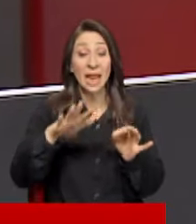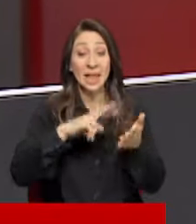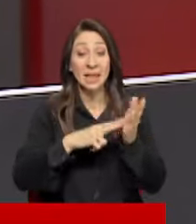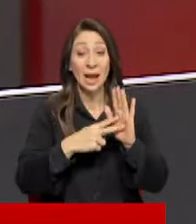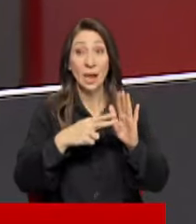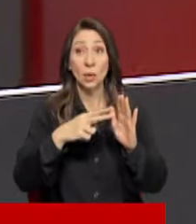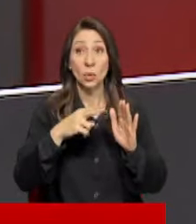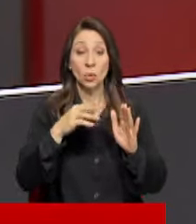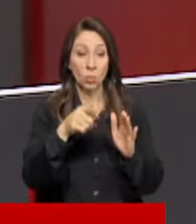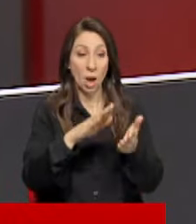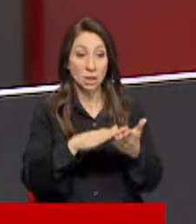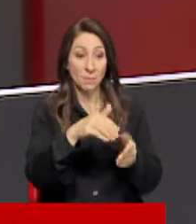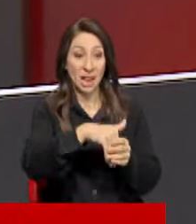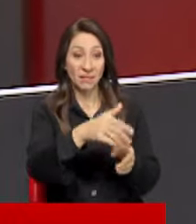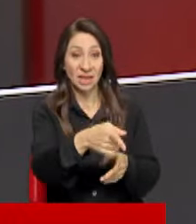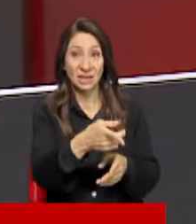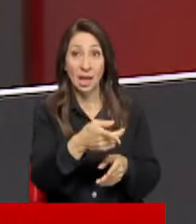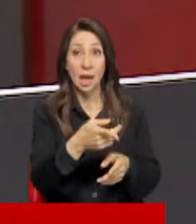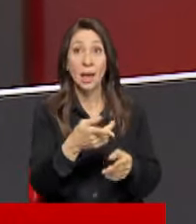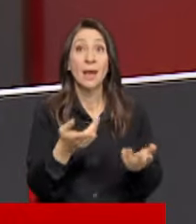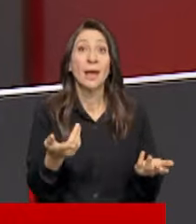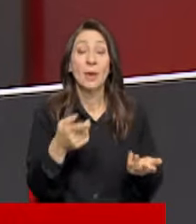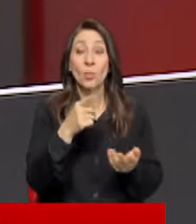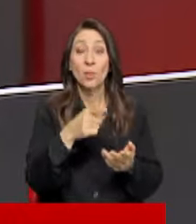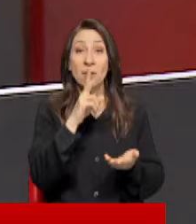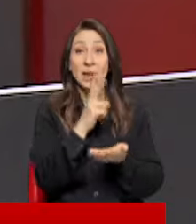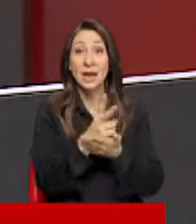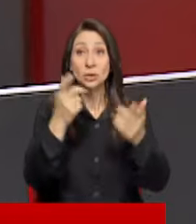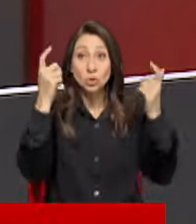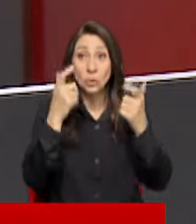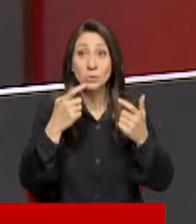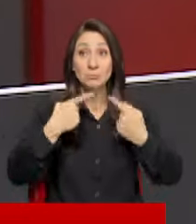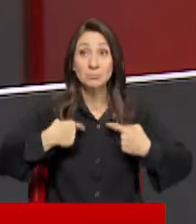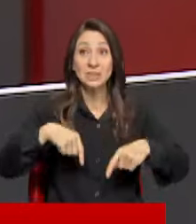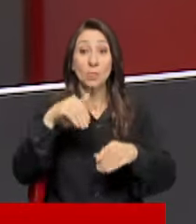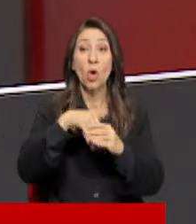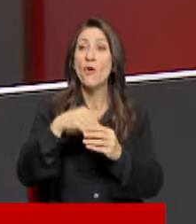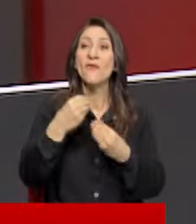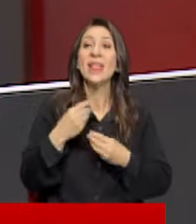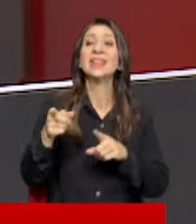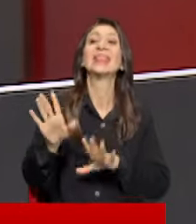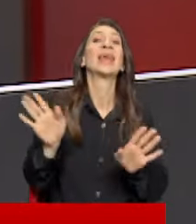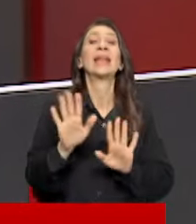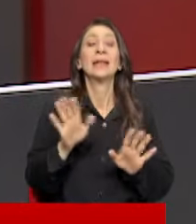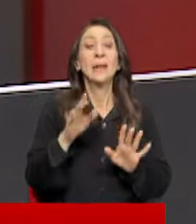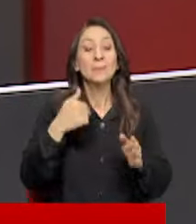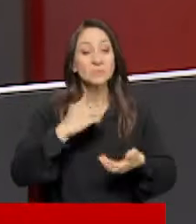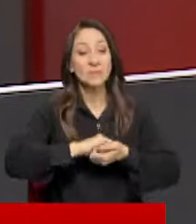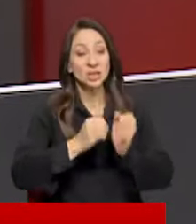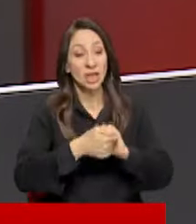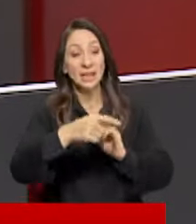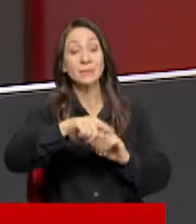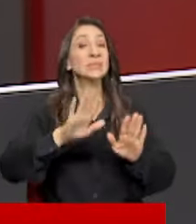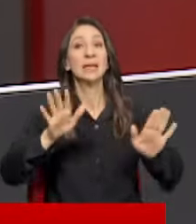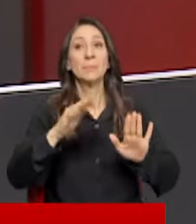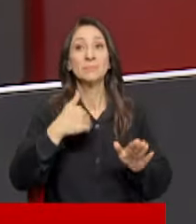Kurulu'nda oy verme yetkisi bu arkadaşımızda. Evet. Dolayısıyla bu kararın sorumlusu bizim seçmenimiz değil. Bizim teşkilatlarımız